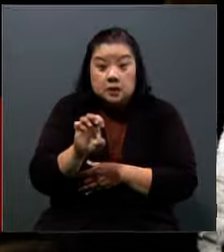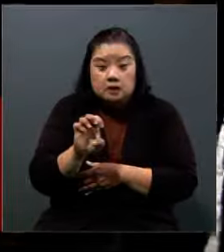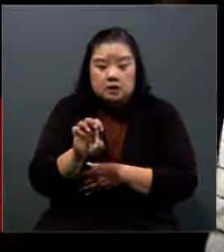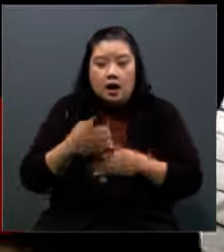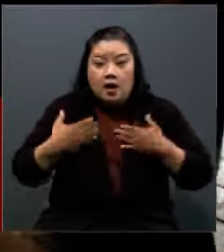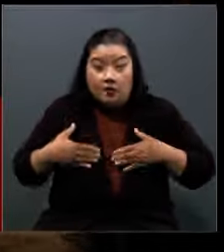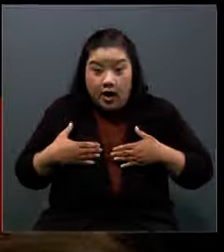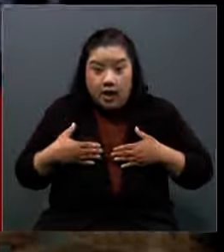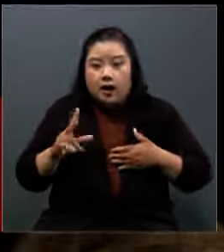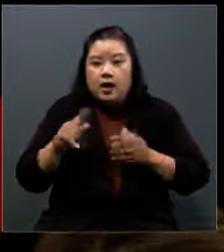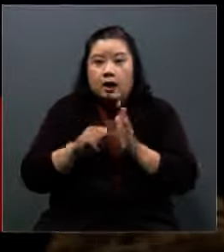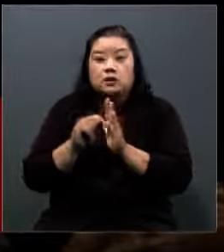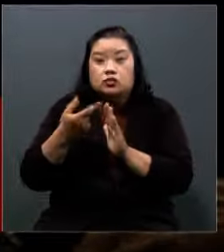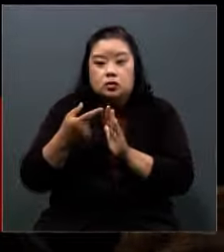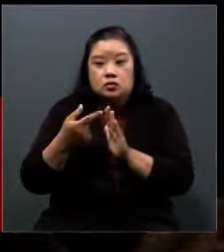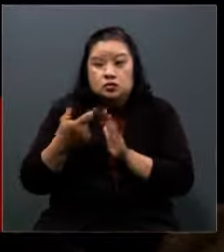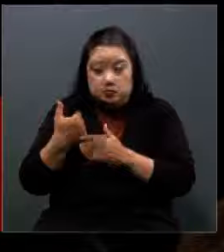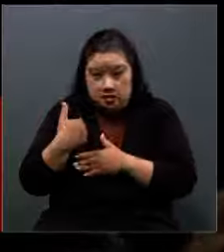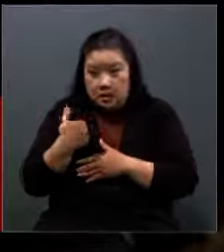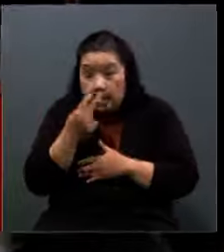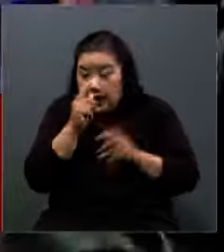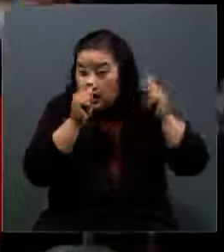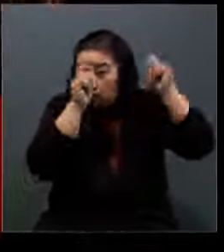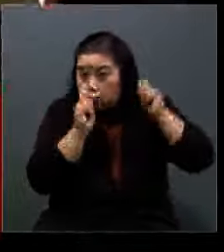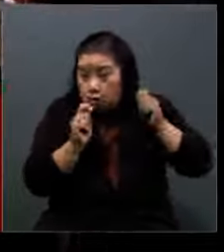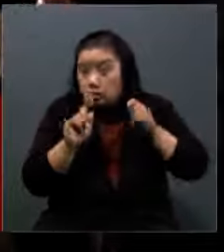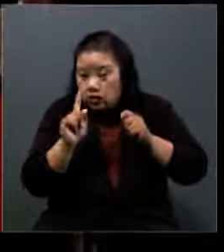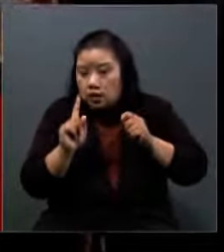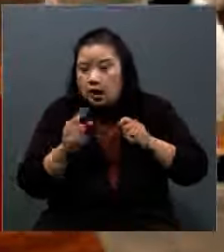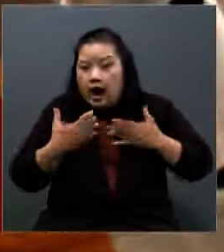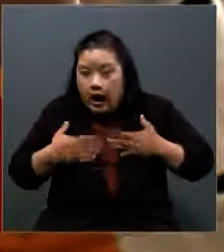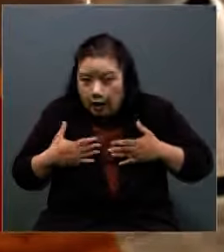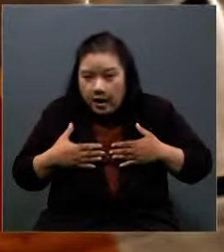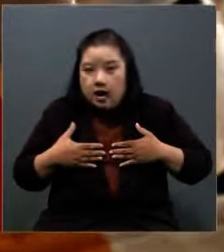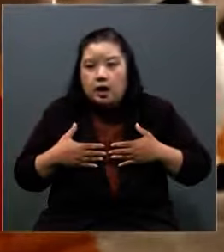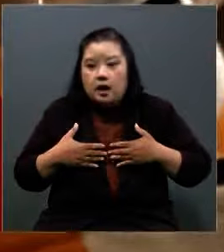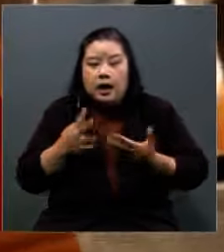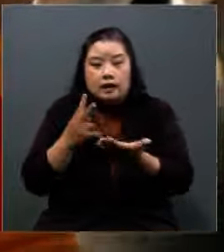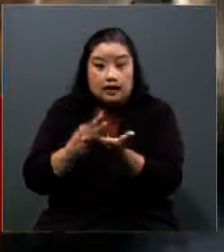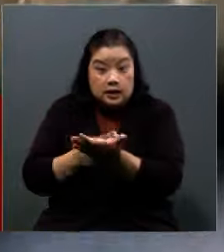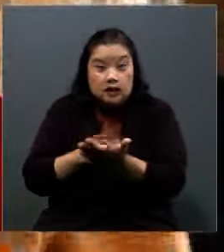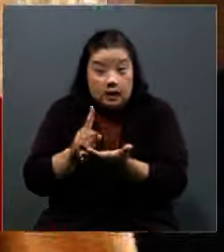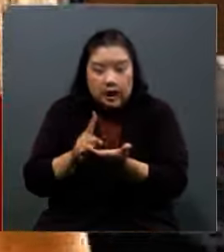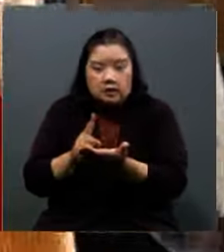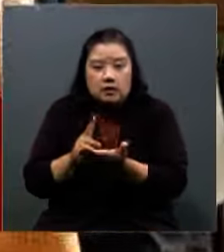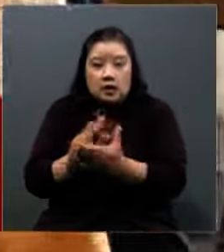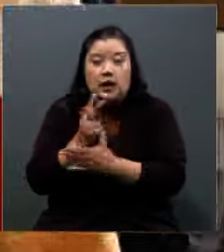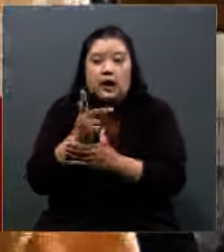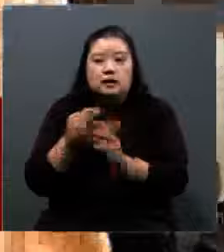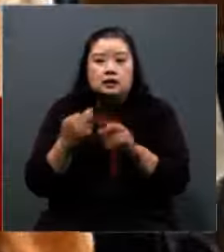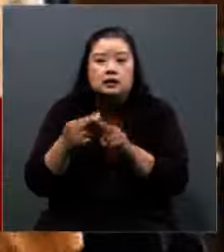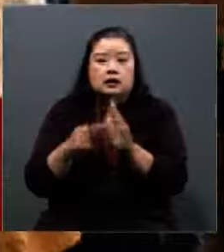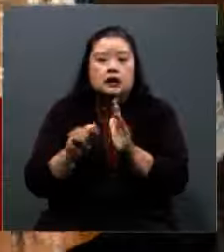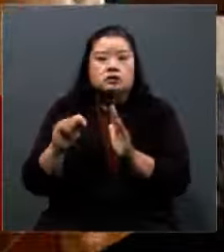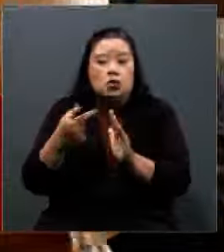มแล้วเมื่อสักครู่ที่คุณผู้ชมเห็นท่านสวมหมวกอันนั้นอ่ะเป็นหมวกที่ทำมาจากผ้าใยกันชงนะดูเก๋เลยนี่นะนี่คือผลิต